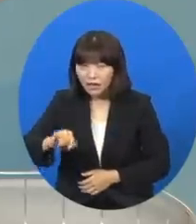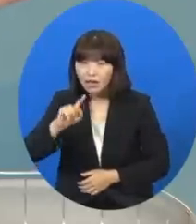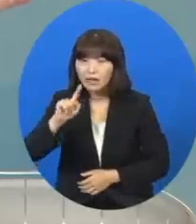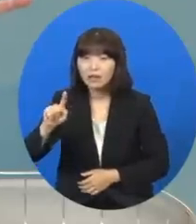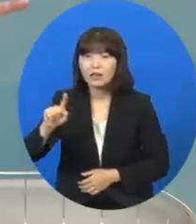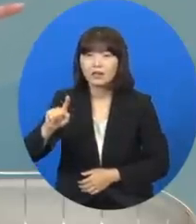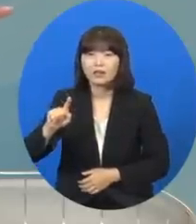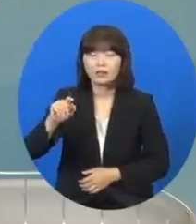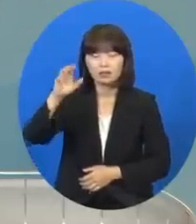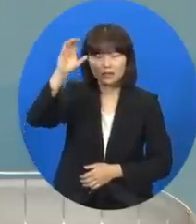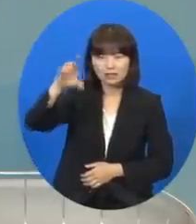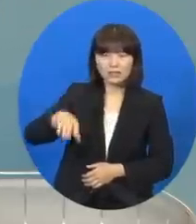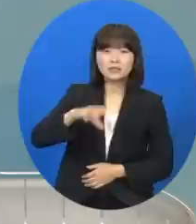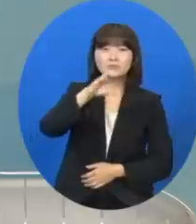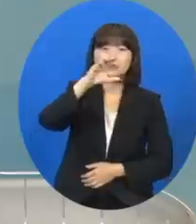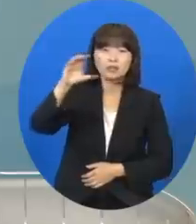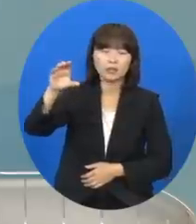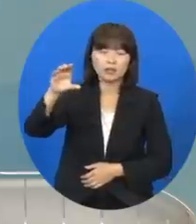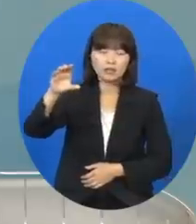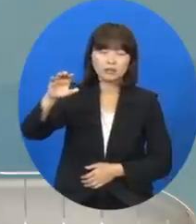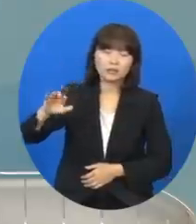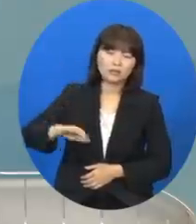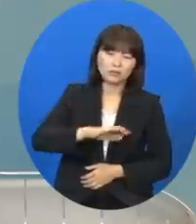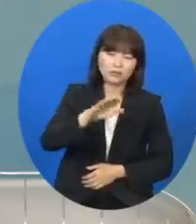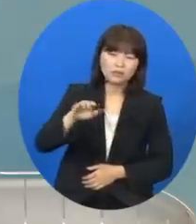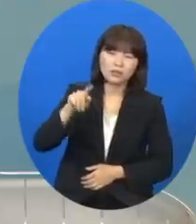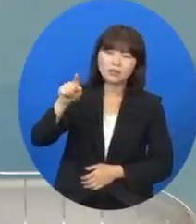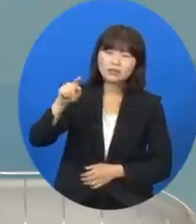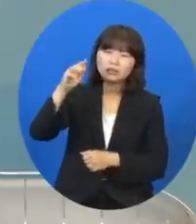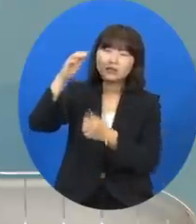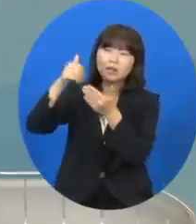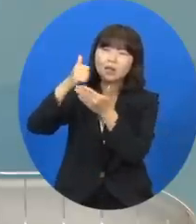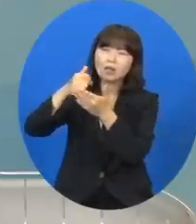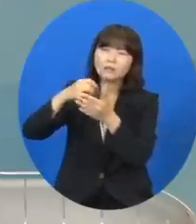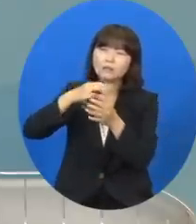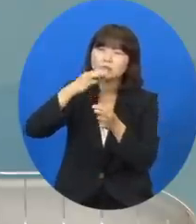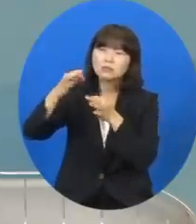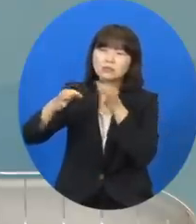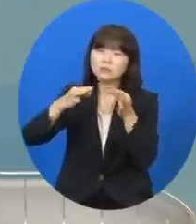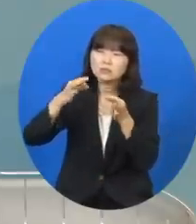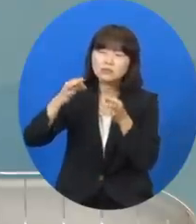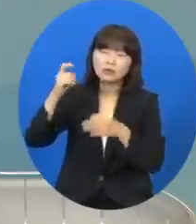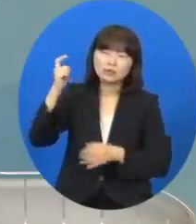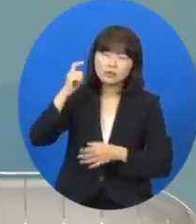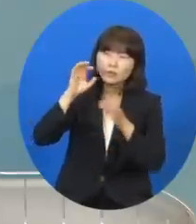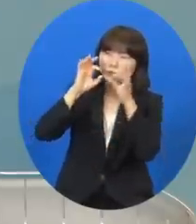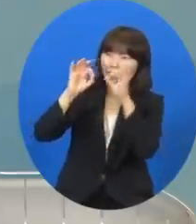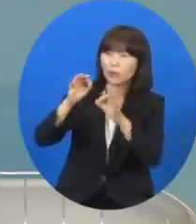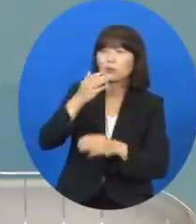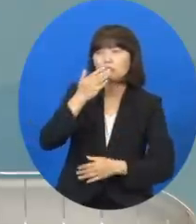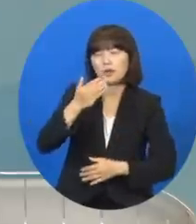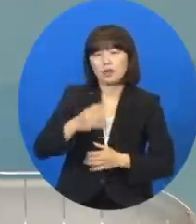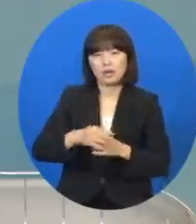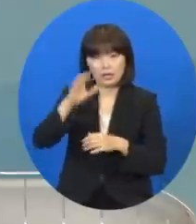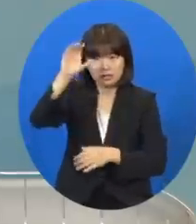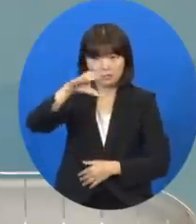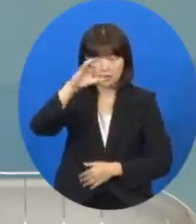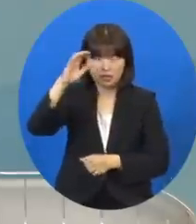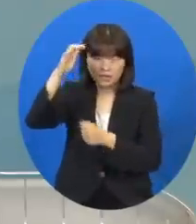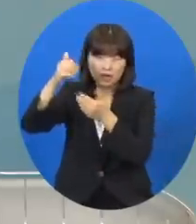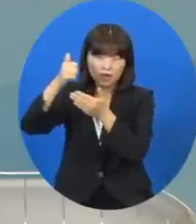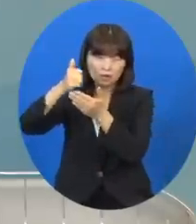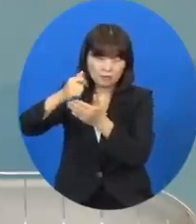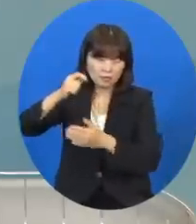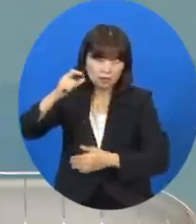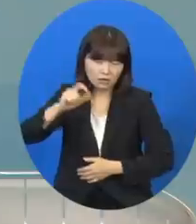십자가에서 우리가 그 음성을 듣는 거예요. 십자가는 우리에게 강력한 하나님의 호소예요.